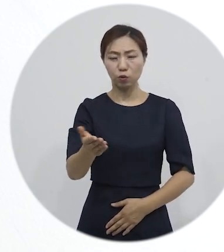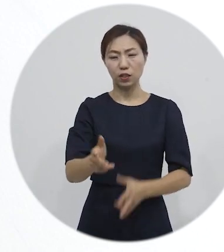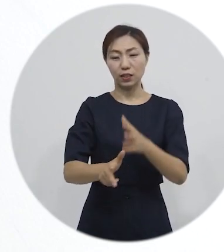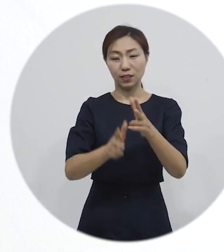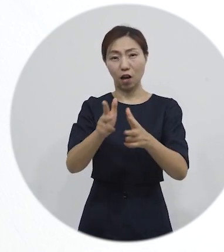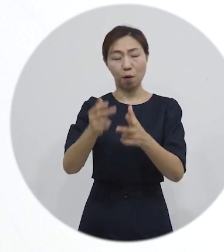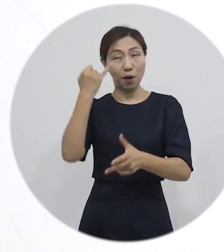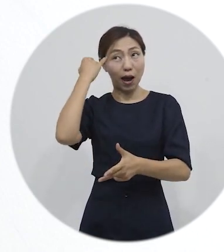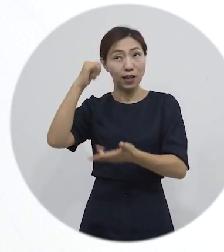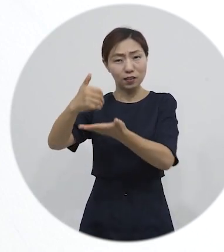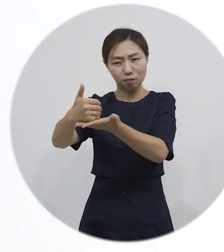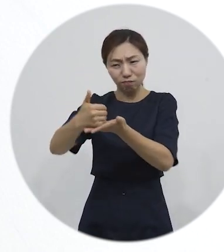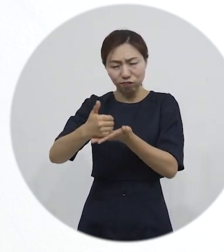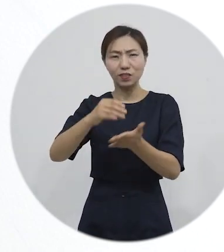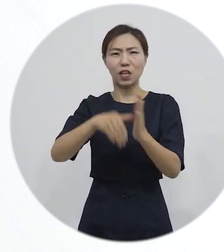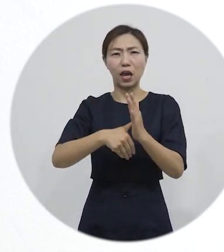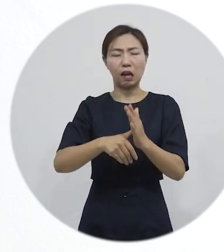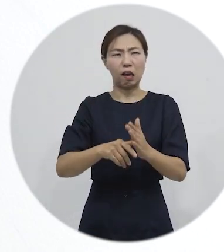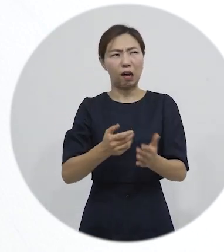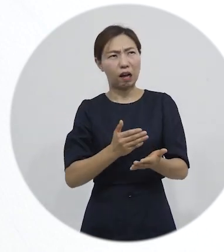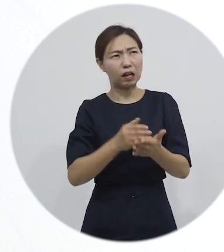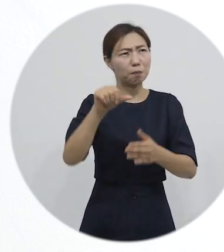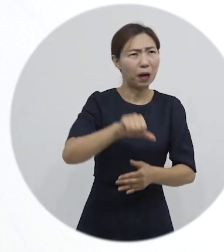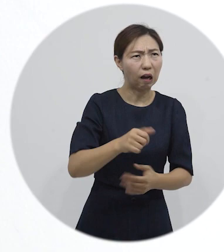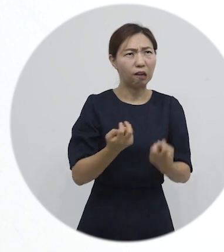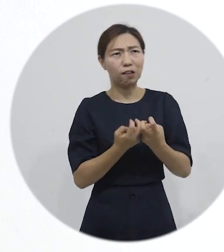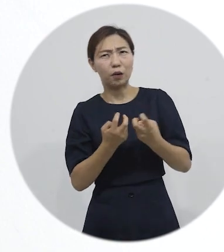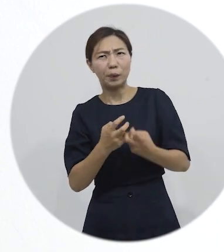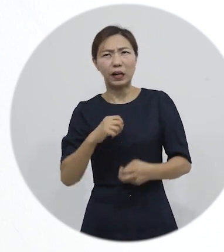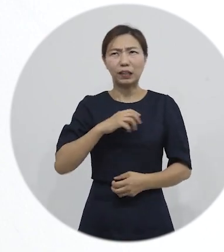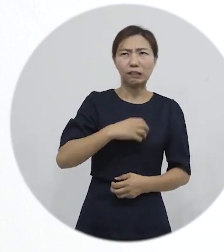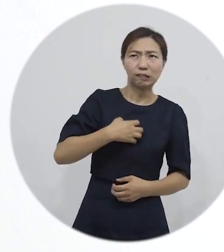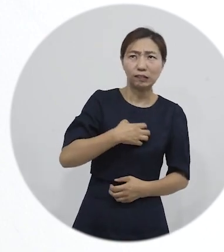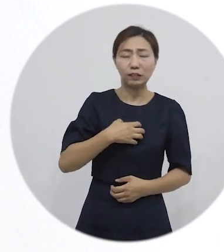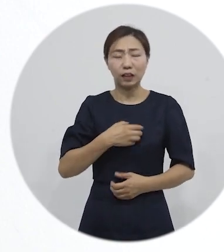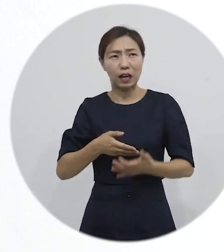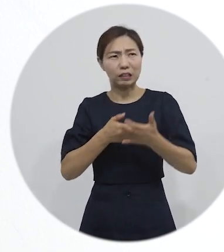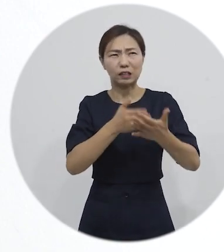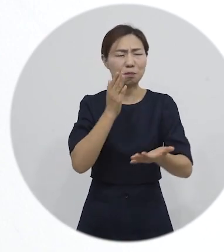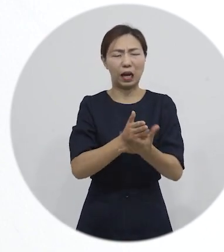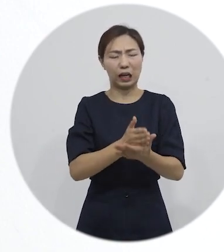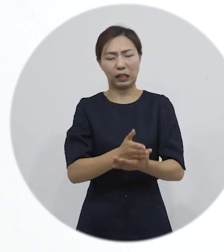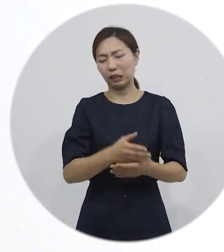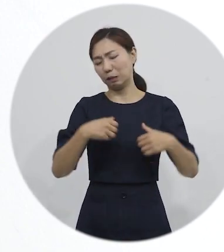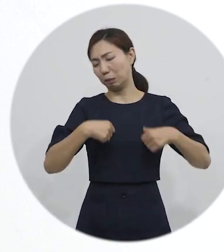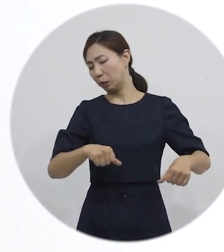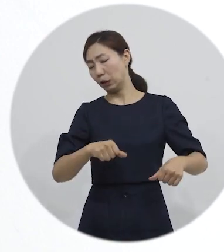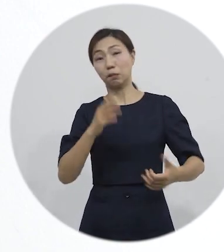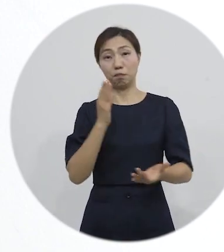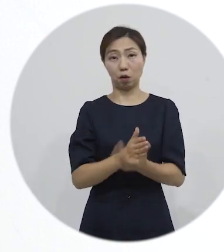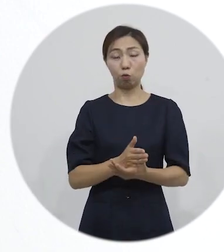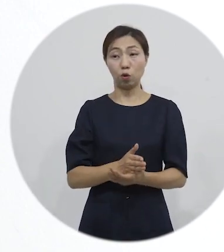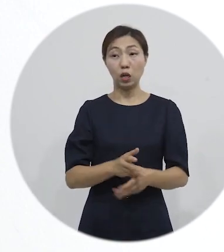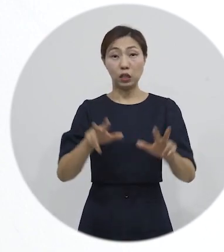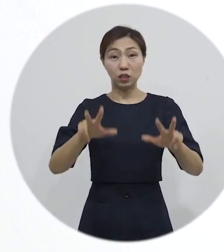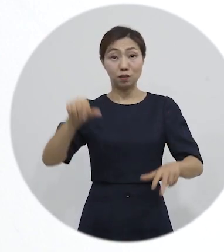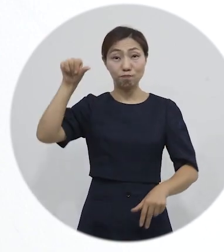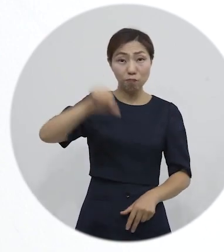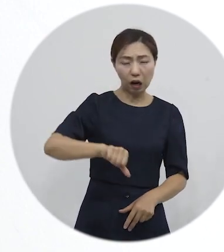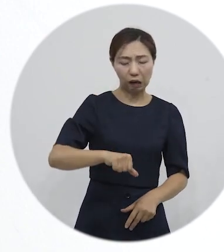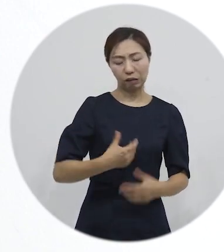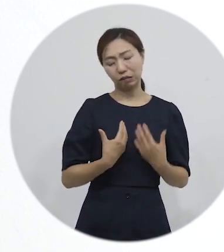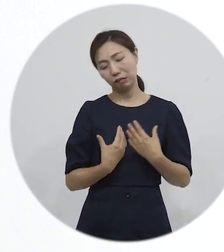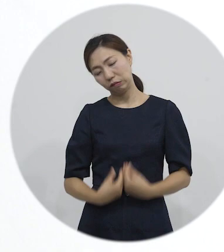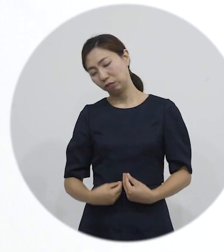입장에서도 두려워하지 말고요. 그리고 올해 선정이 안 됐다고 해서 낙담하거나 그러지